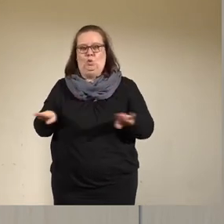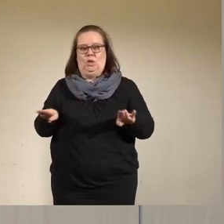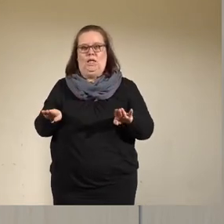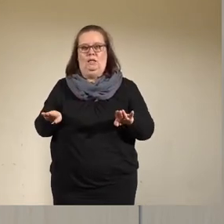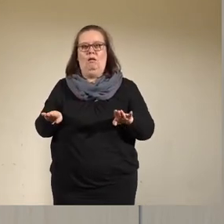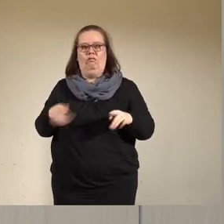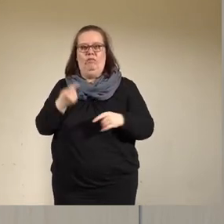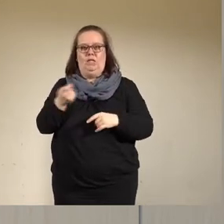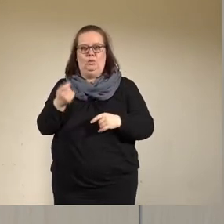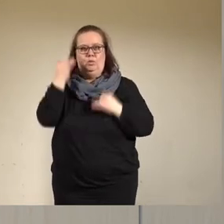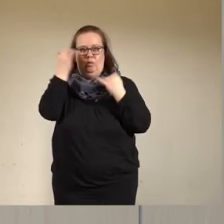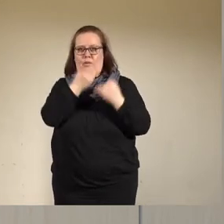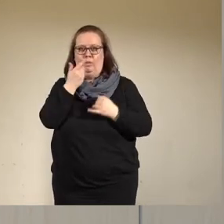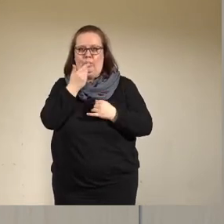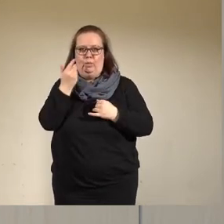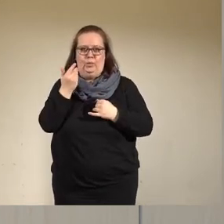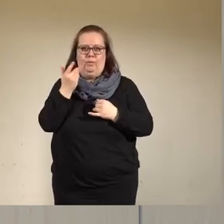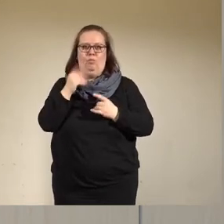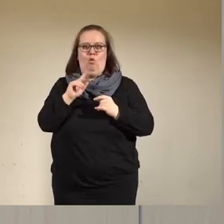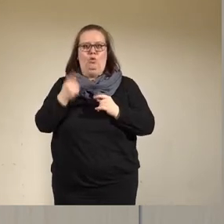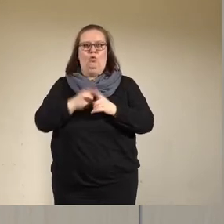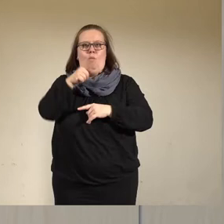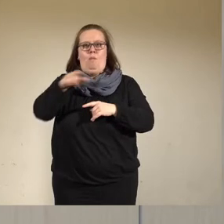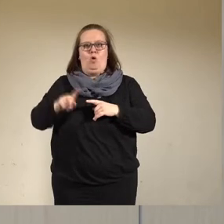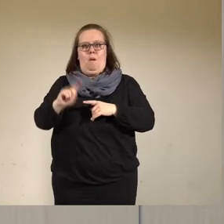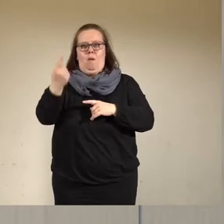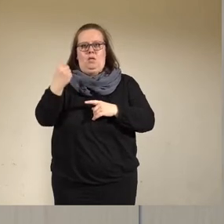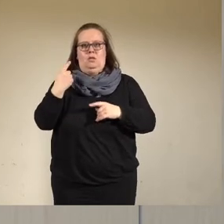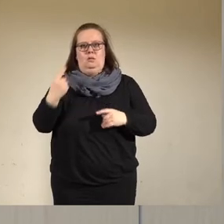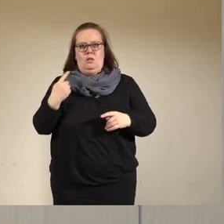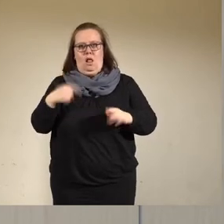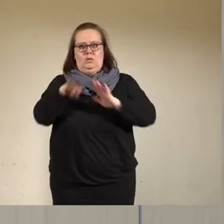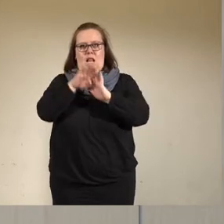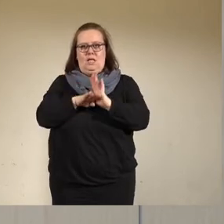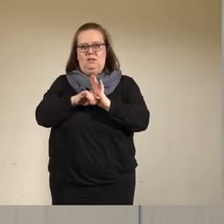keine Gedanken gemacht. Stattdessen soll der Oberbürgermeister